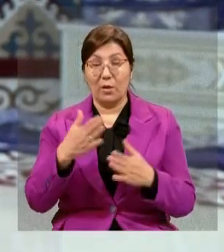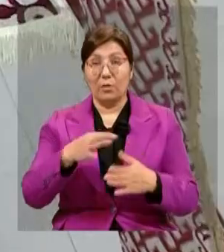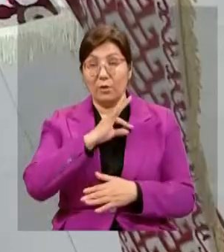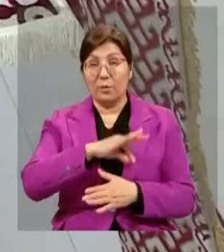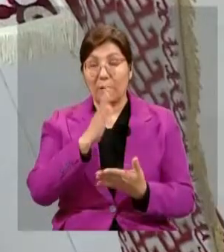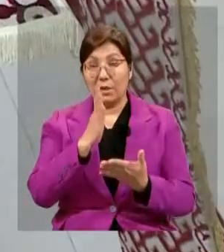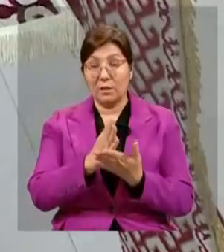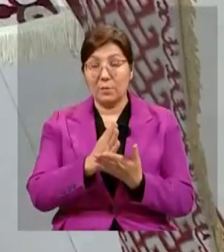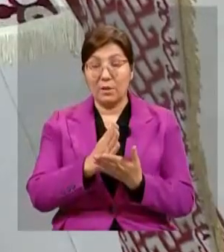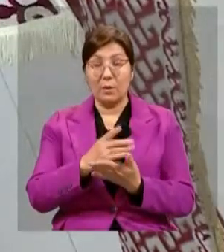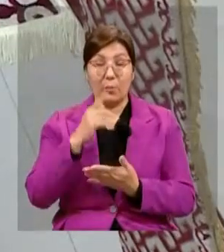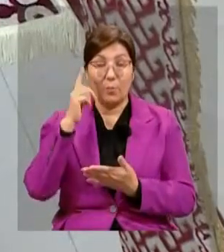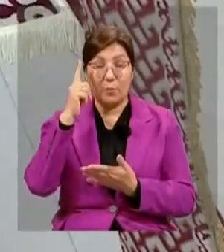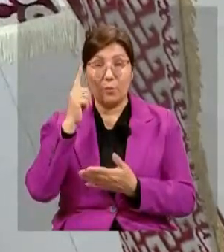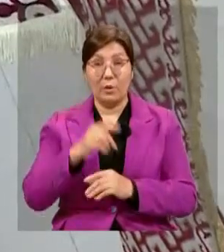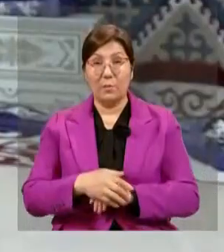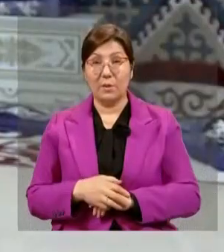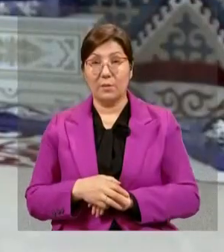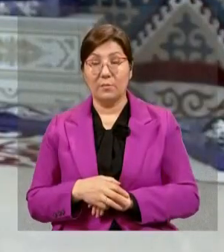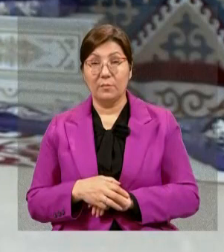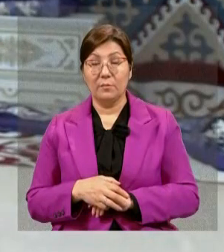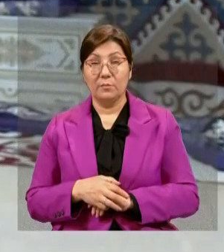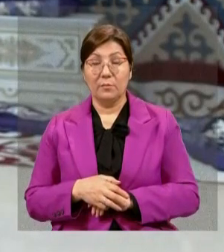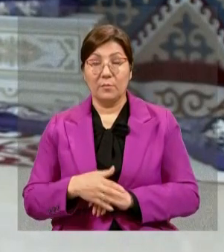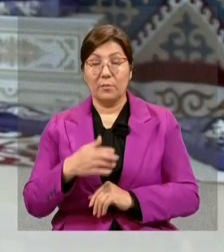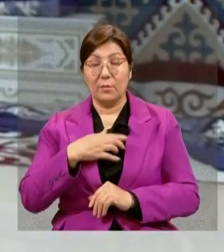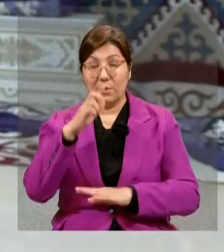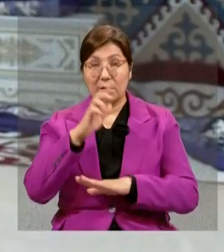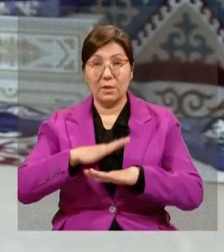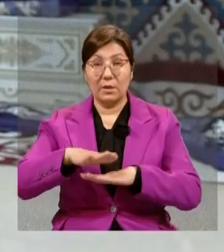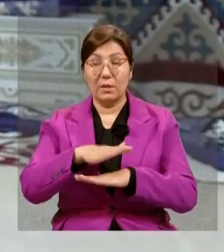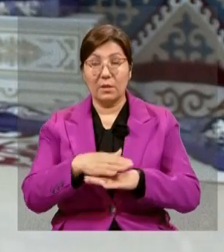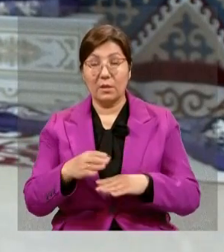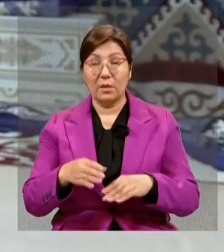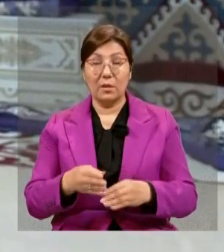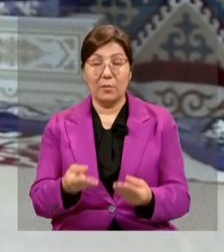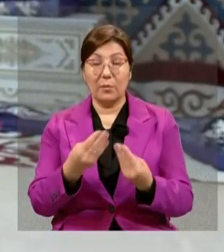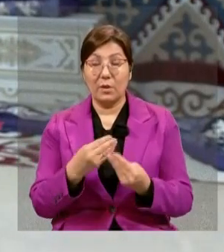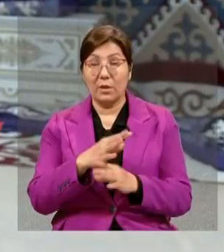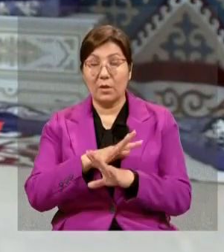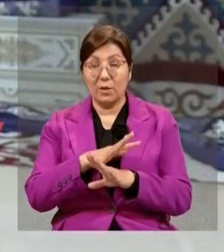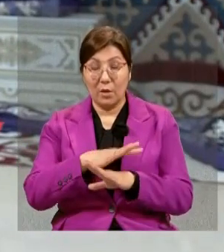бар дүние деп мен білемін. Біздің елге берері көп, өткені